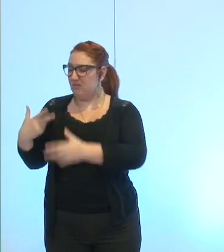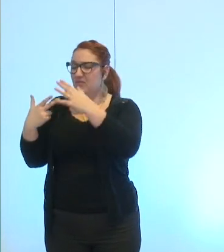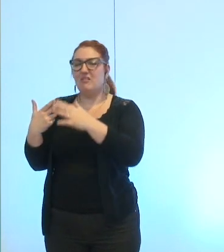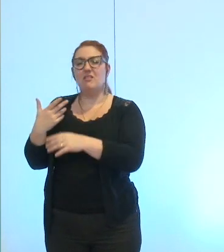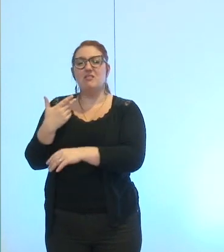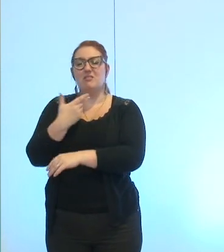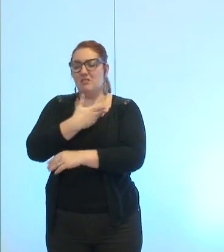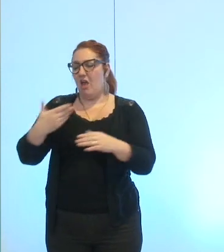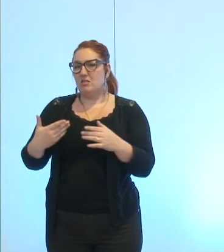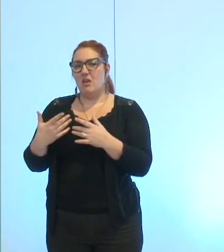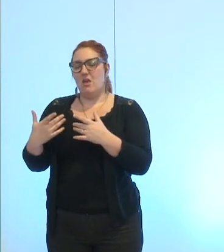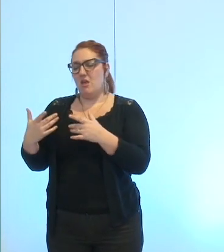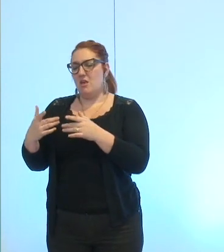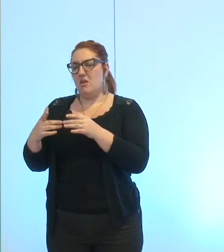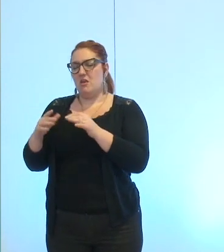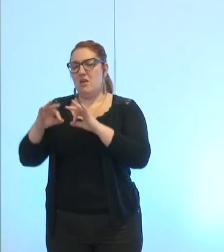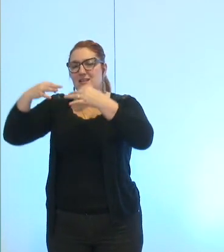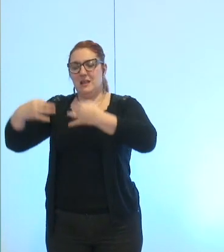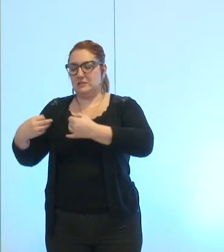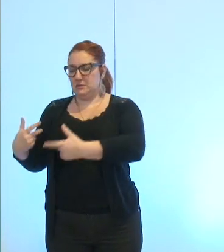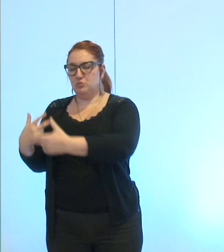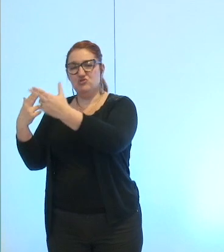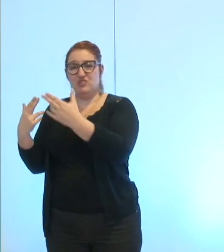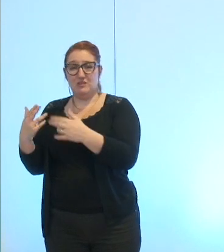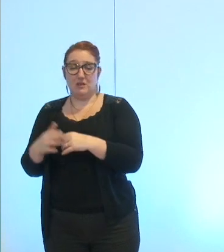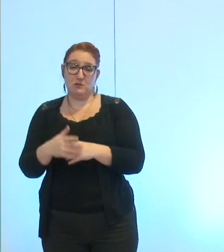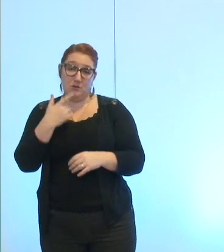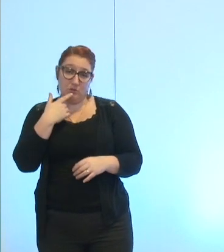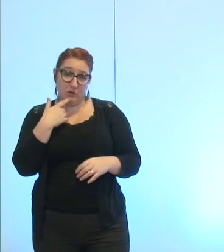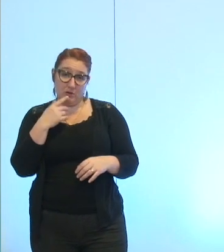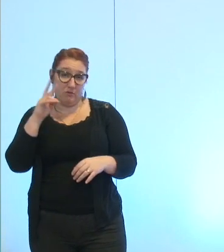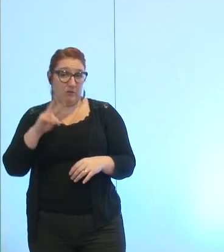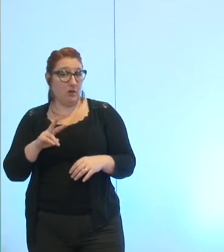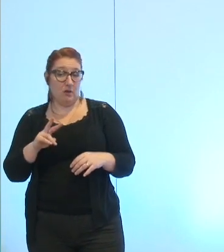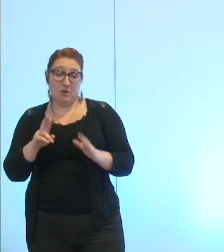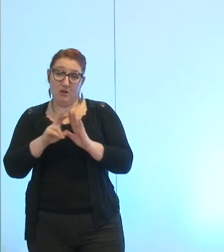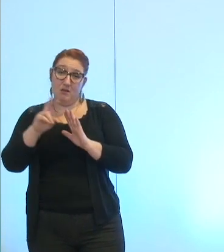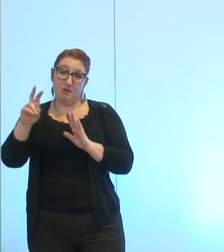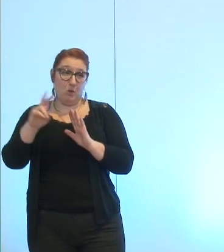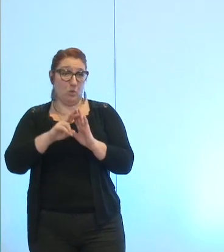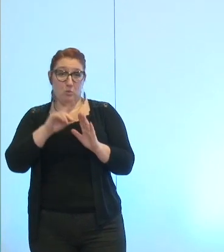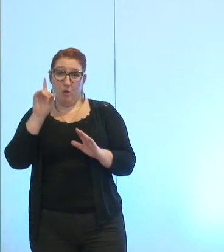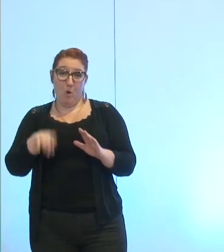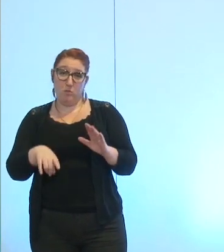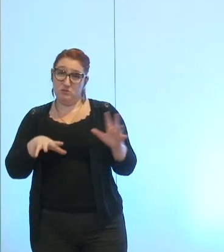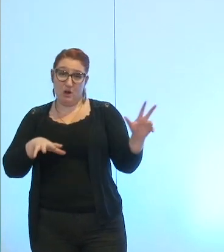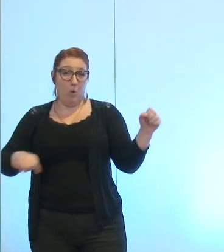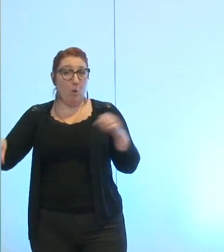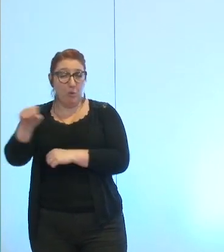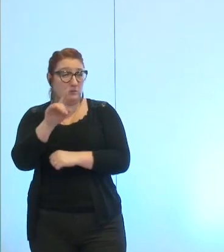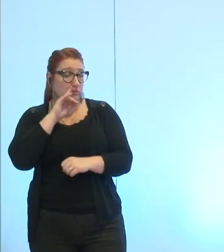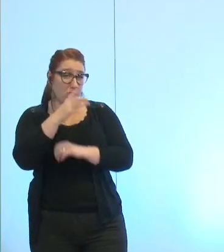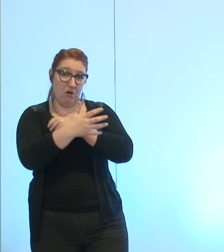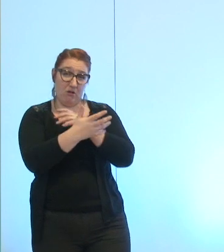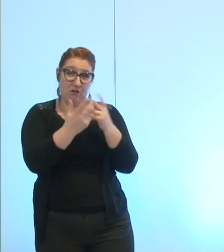les Grenoblois devront donc payer d'une façon ou d'une autre cette décision qui appauvrit la ville et aura forcément des